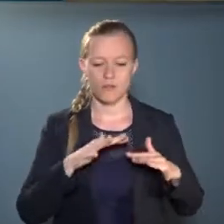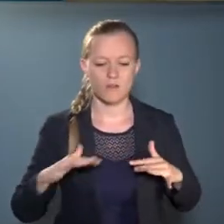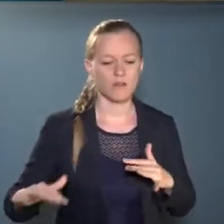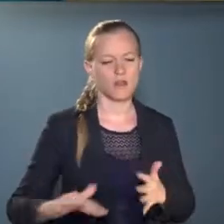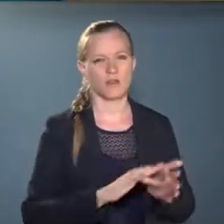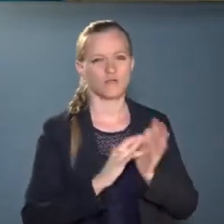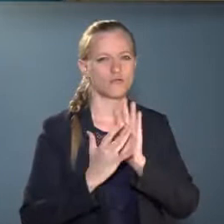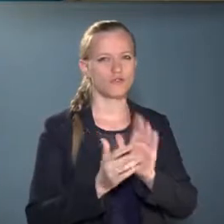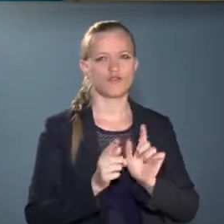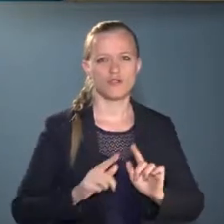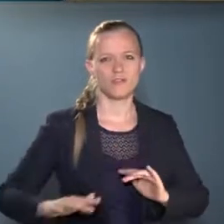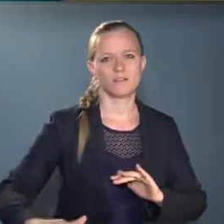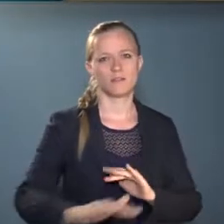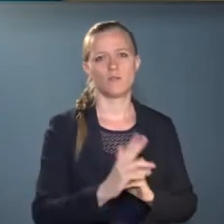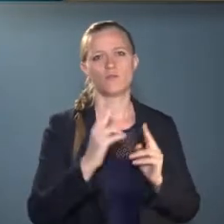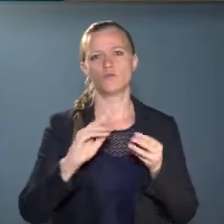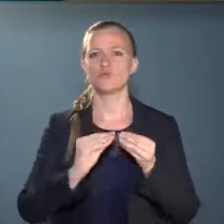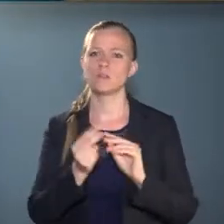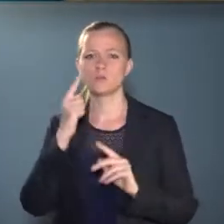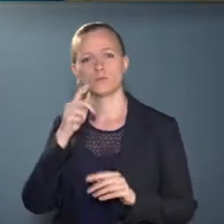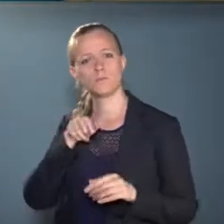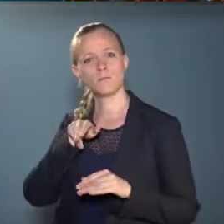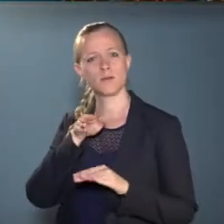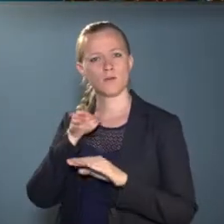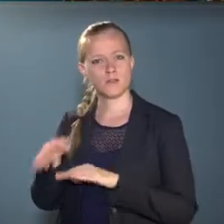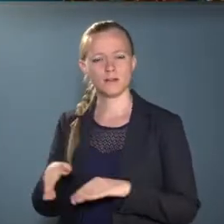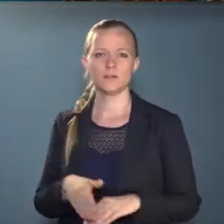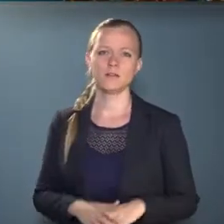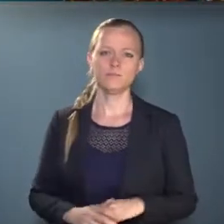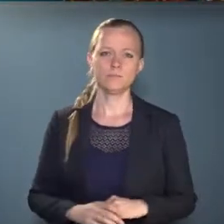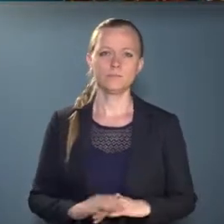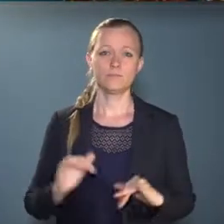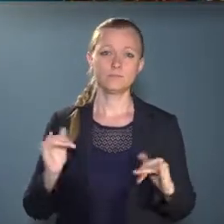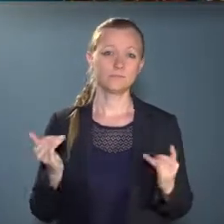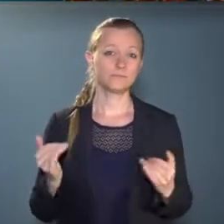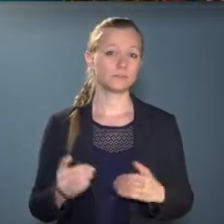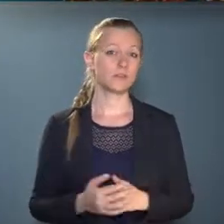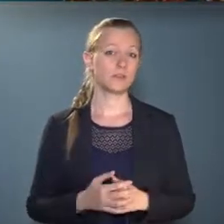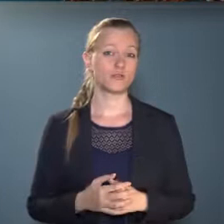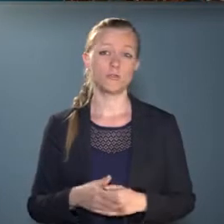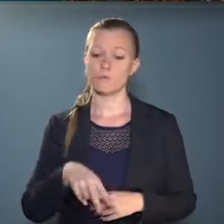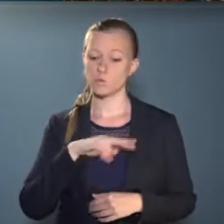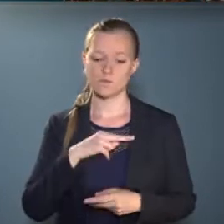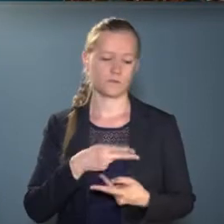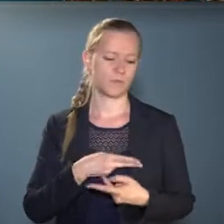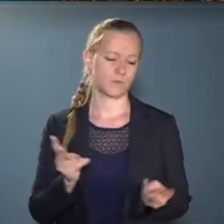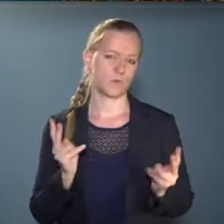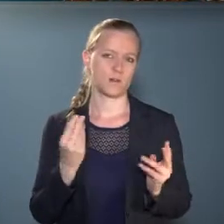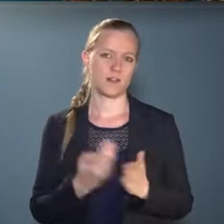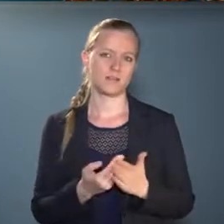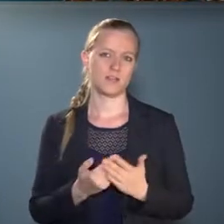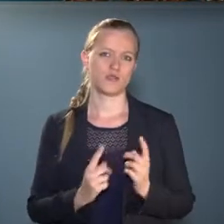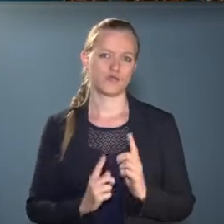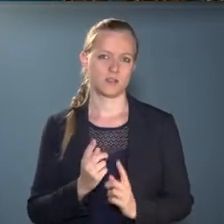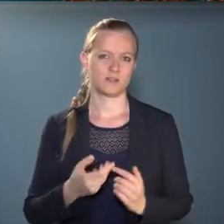a sétánynak. Fontos, hogy az üzletek megközelíthetőek legyenek, és funkciógazdag legyen a sétány.